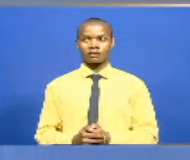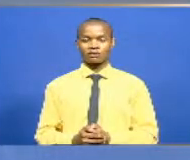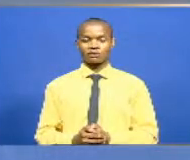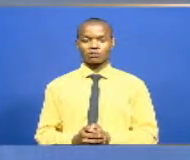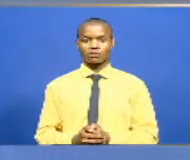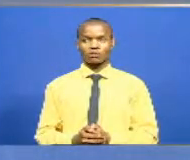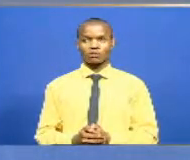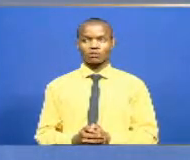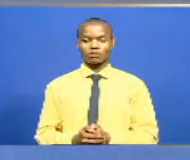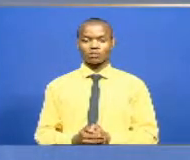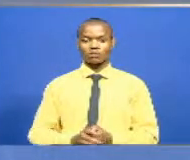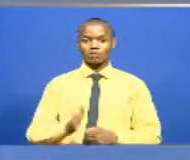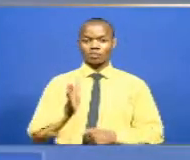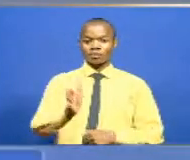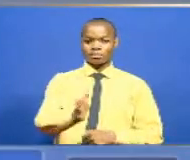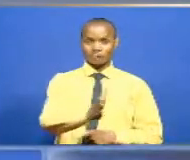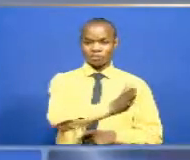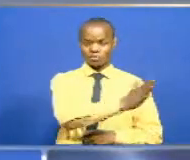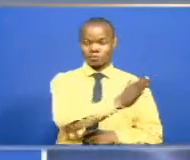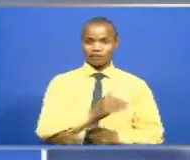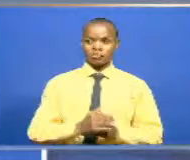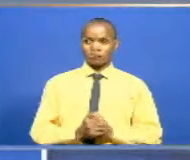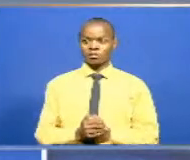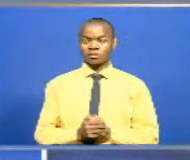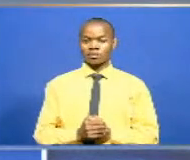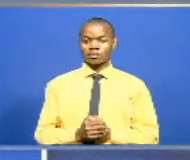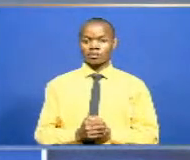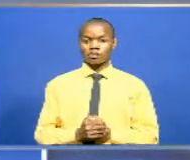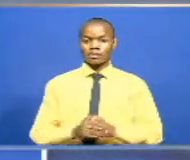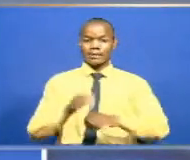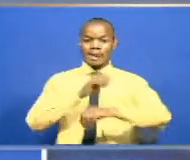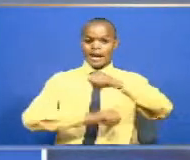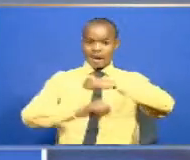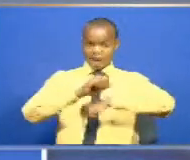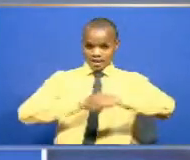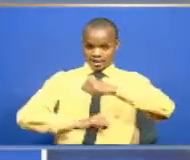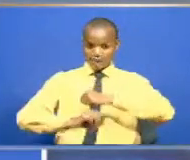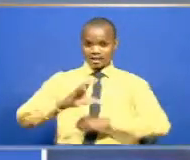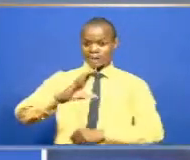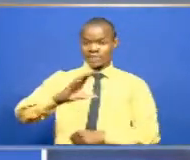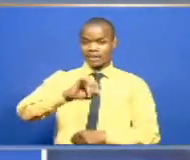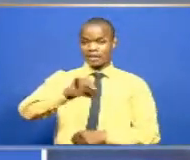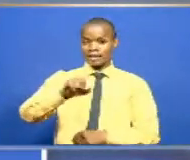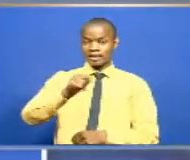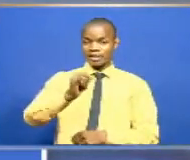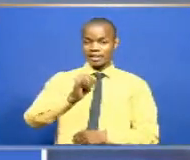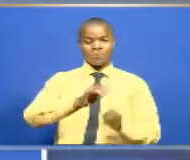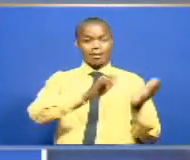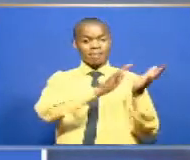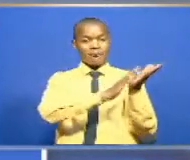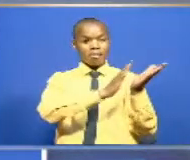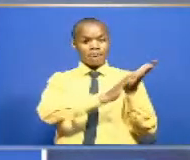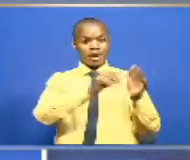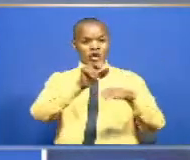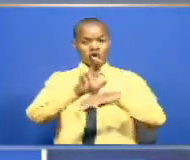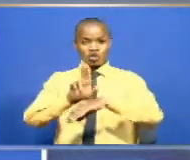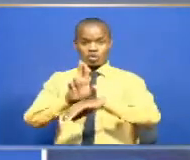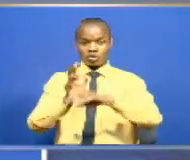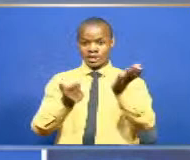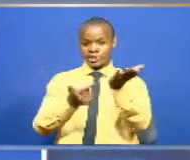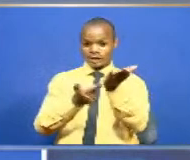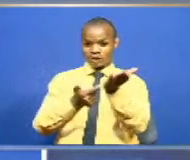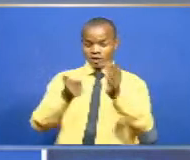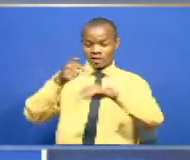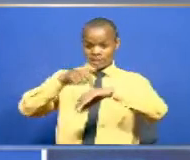Tuangazie masuala ya idara ya mahakama. Kaimu jaji mkuu Philomena Mwilu amesifia utumizi wa teknolojia katika idara ya